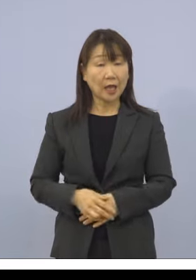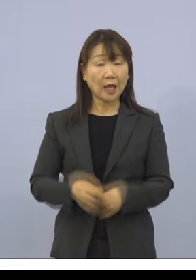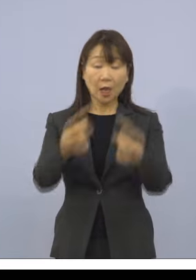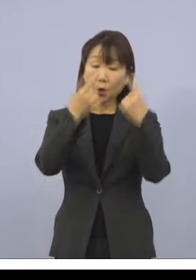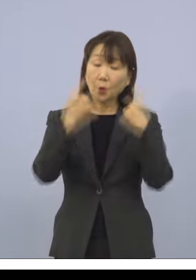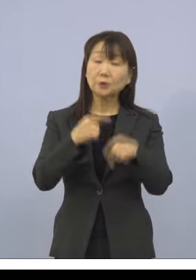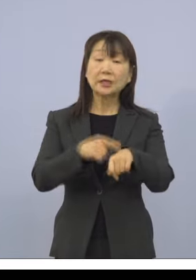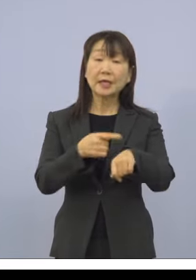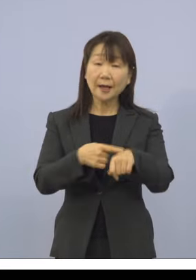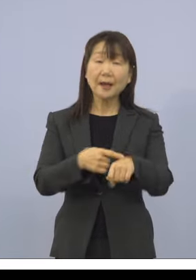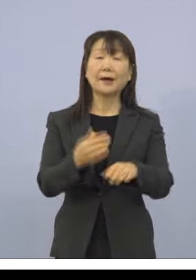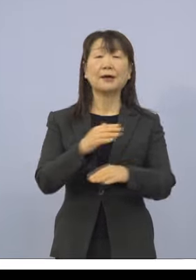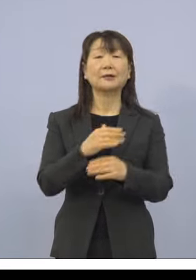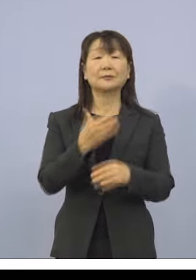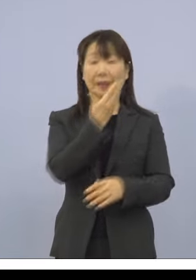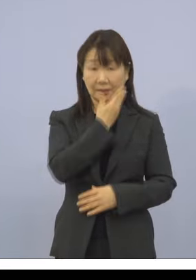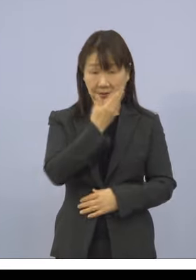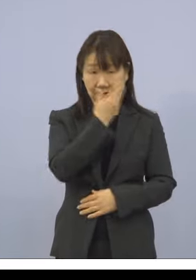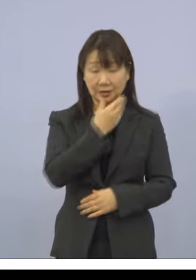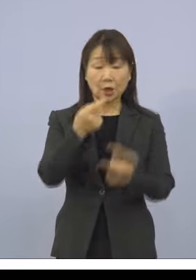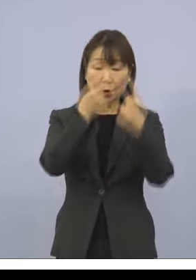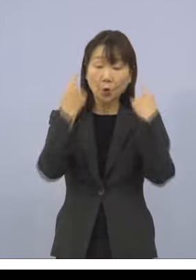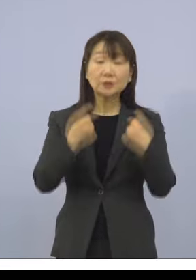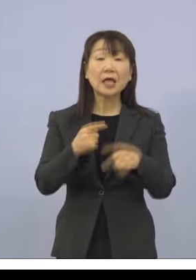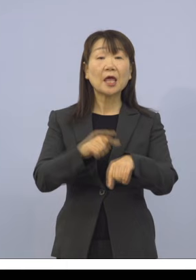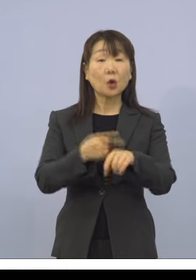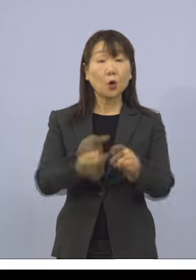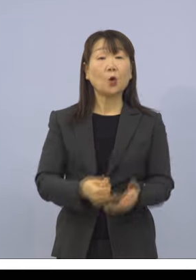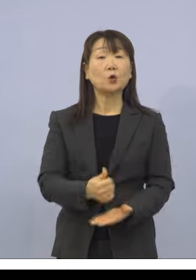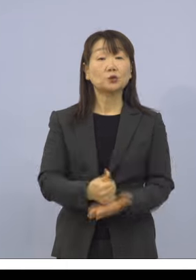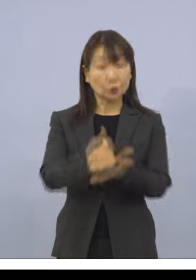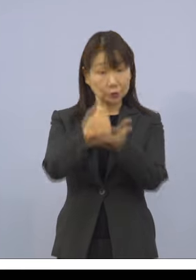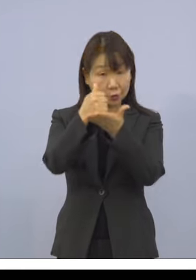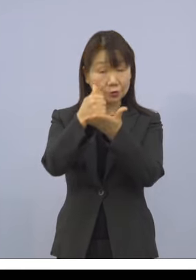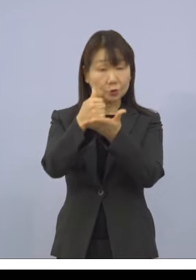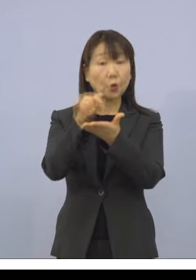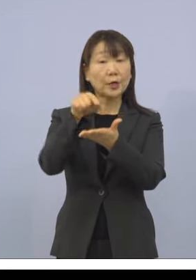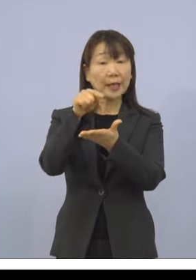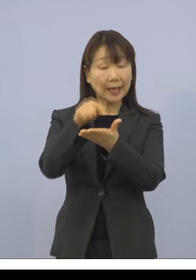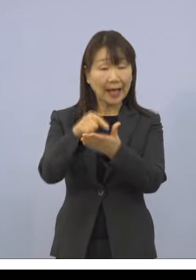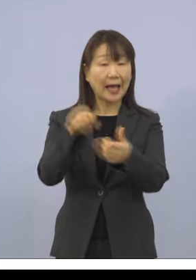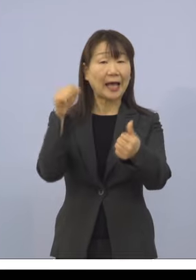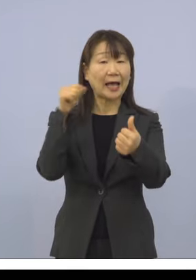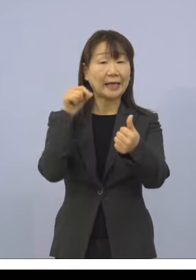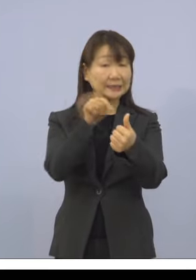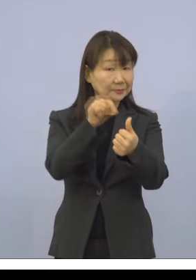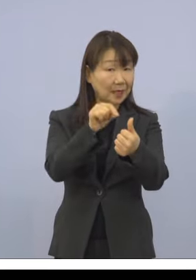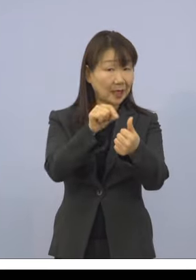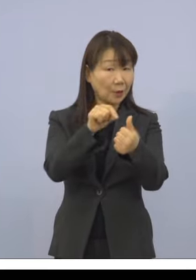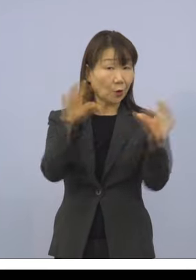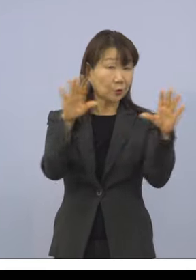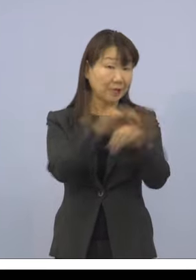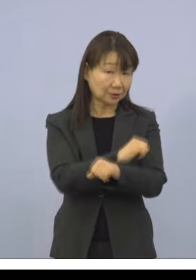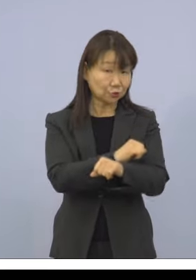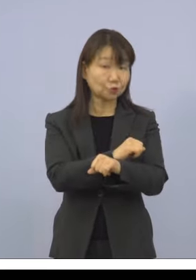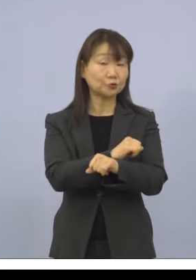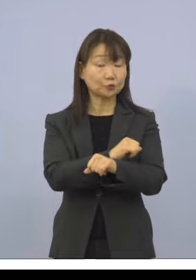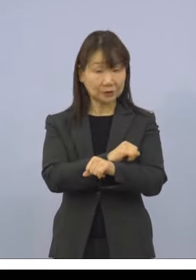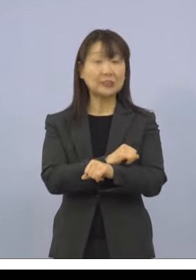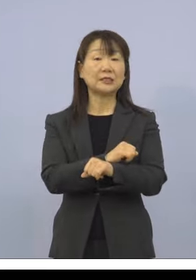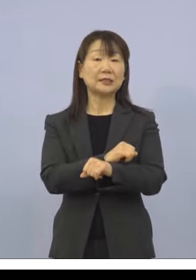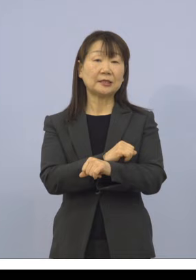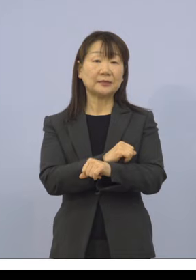が大事であると、個性を尊重する、それがまたいじめがなくなっていくっていう、私はこういったこと